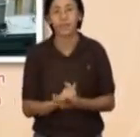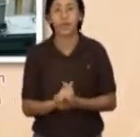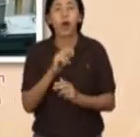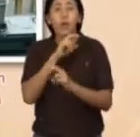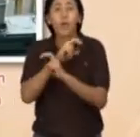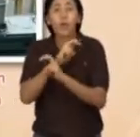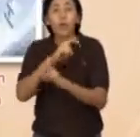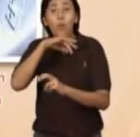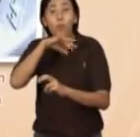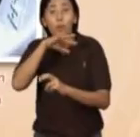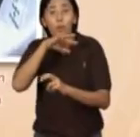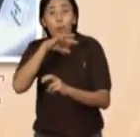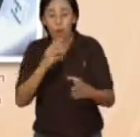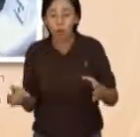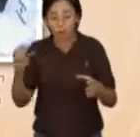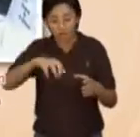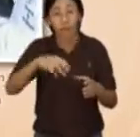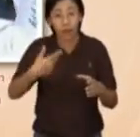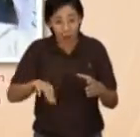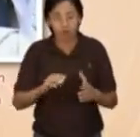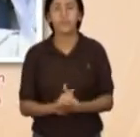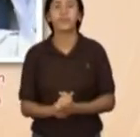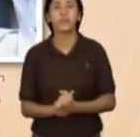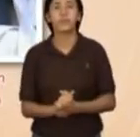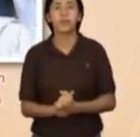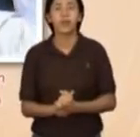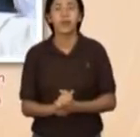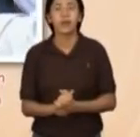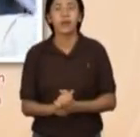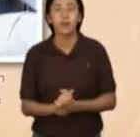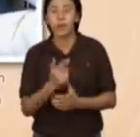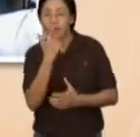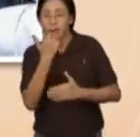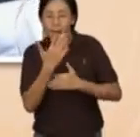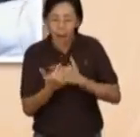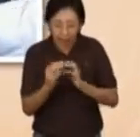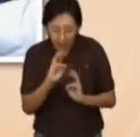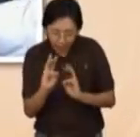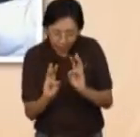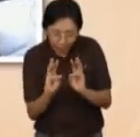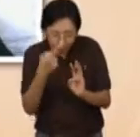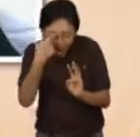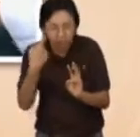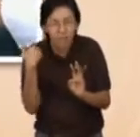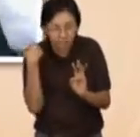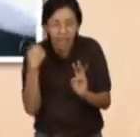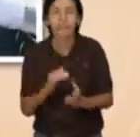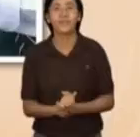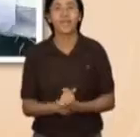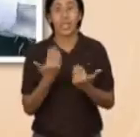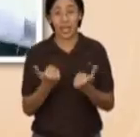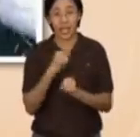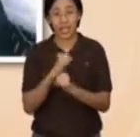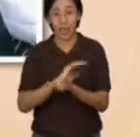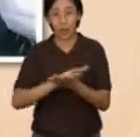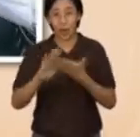แล้วเนี่ยมันจะทำให้น้ำซุปเนี่ยพวกเลือดพวกอะไรออกมาอันนี้เสร็จแล้วนะฮะ เสร็จแล้ว เนี่ยนะครับลักษ